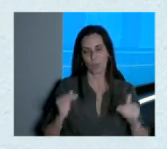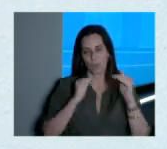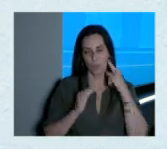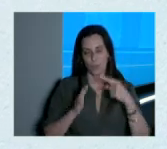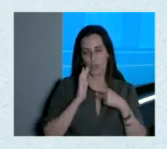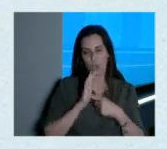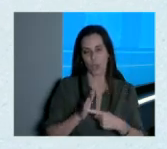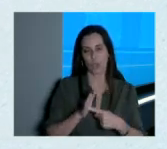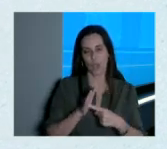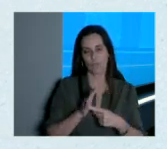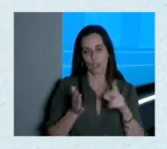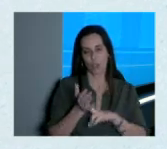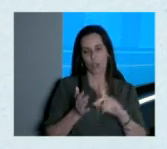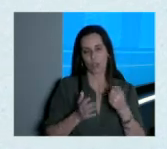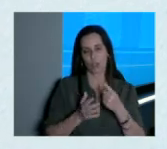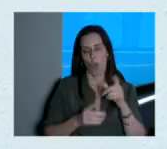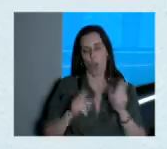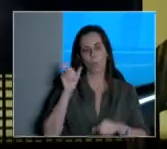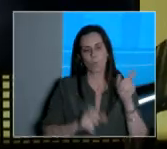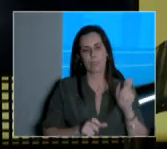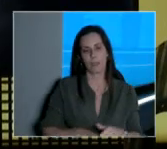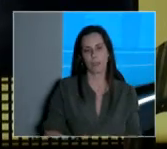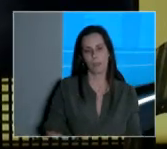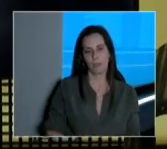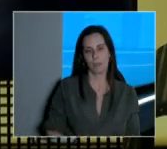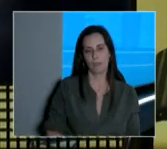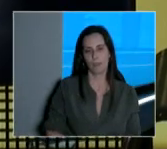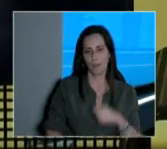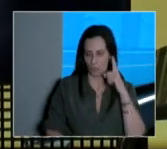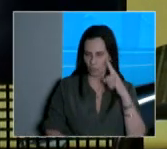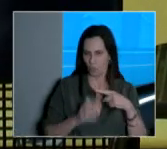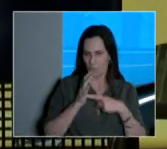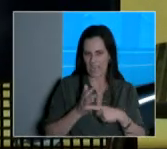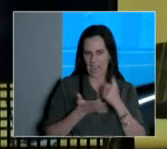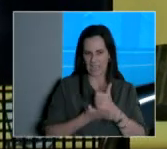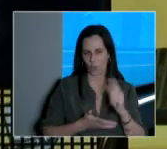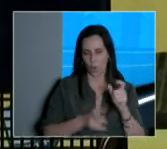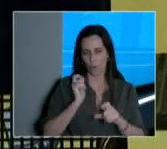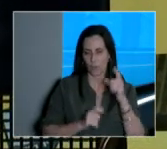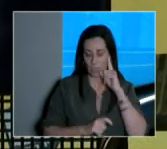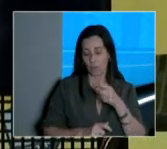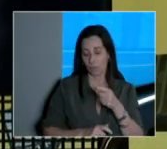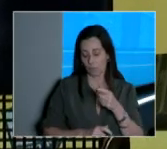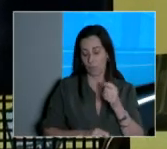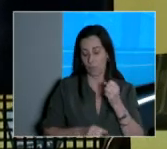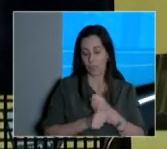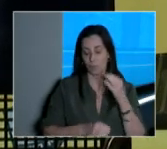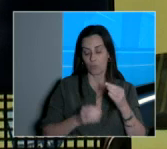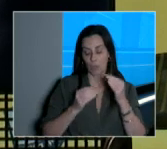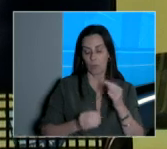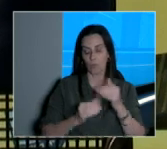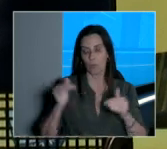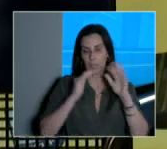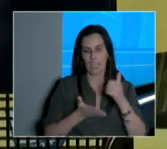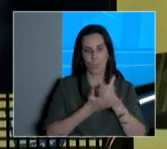ישקף באופן נכון את כל גווני האוכלוסייה? א', אני חושב שהוא משקף, ואני חושב שצריך לדאוג שבית המשפט העליון יהיה